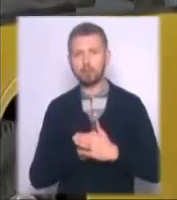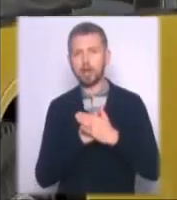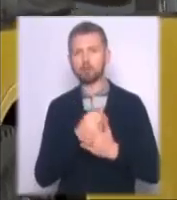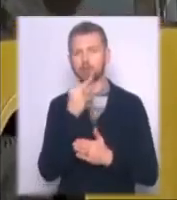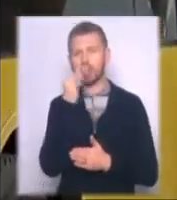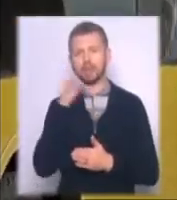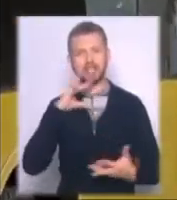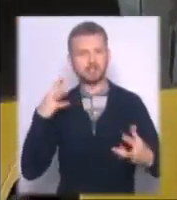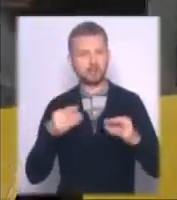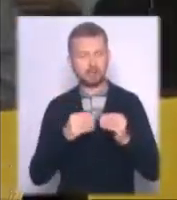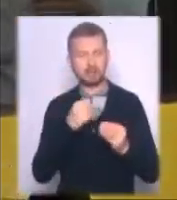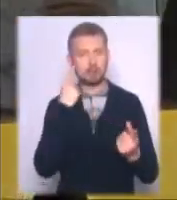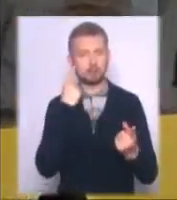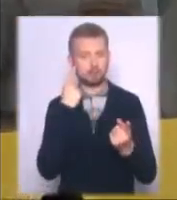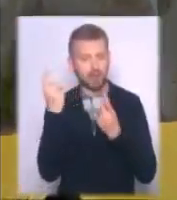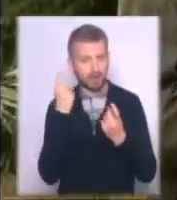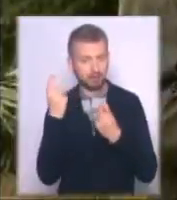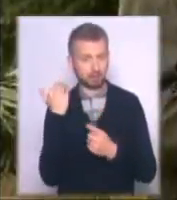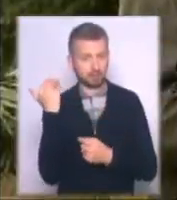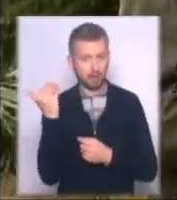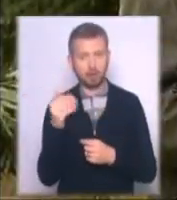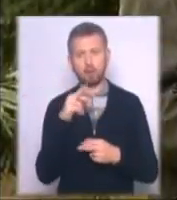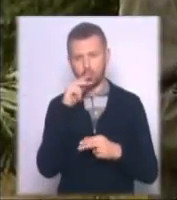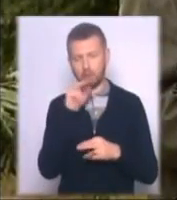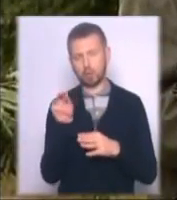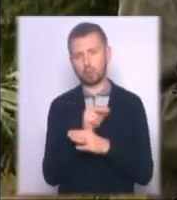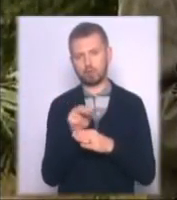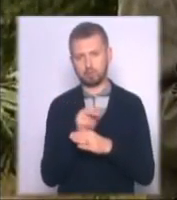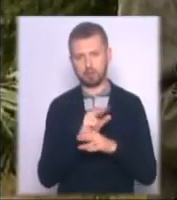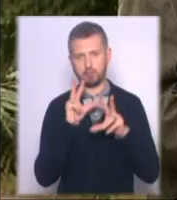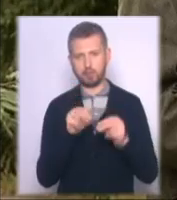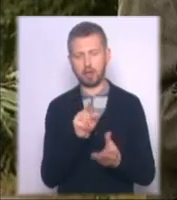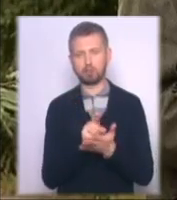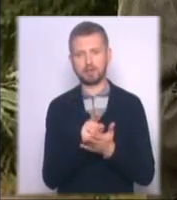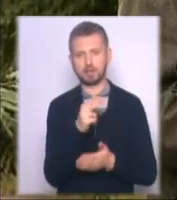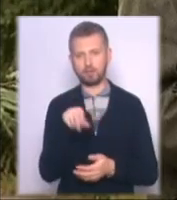даними персоніфікованого обліку, помилку виправлять, обіцяють у пенсійному фонді.